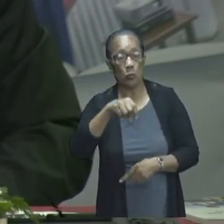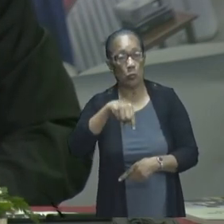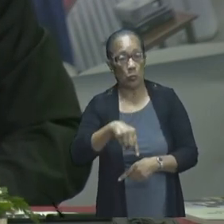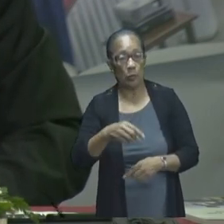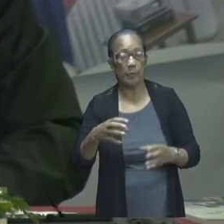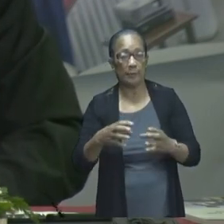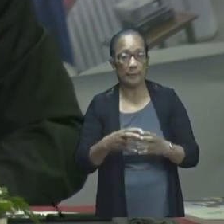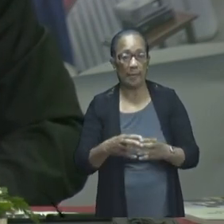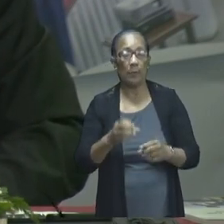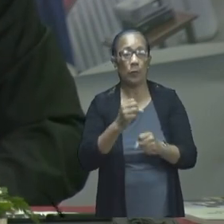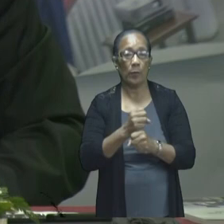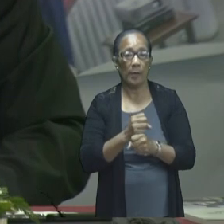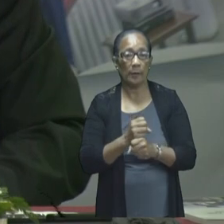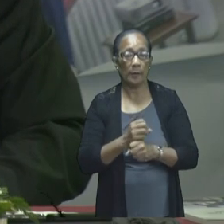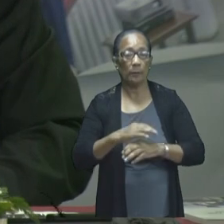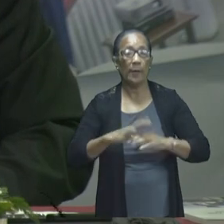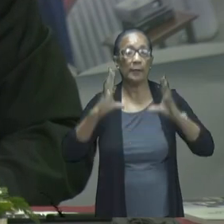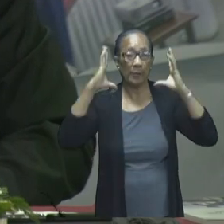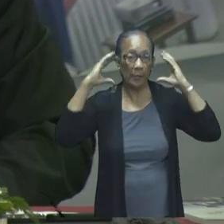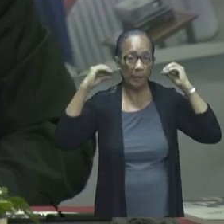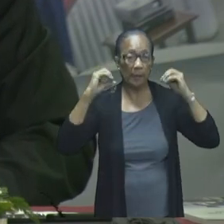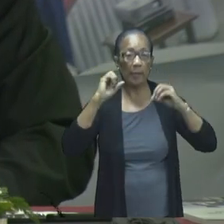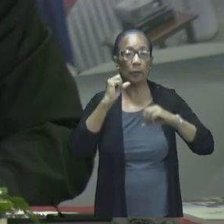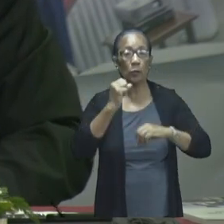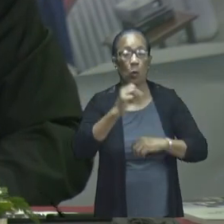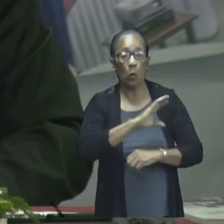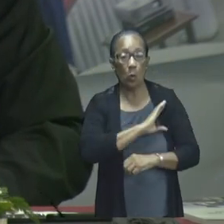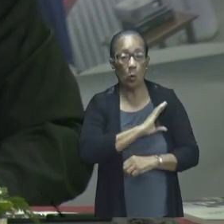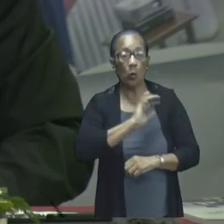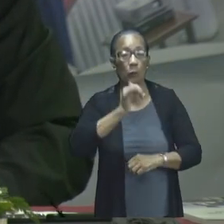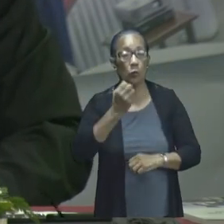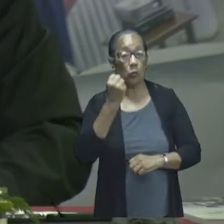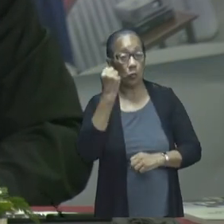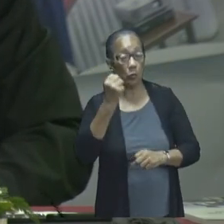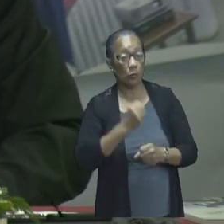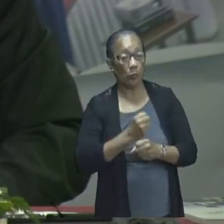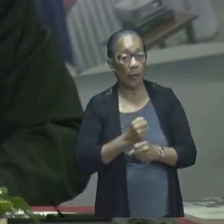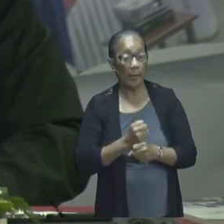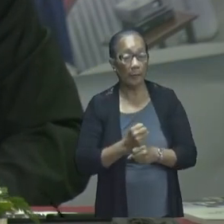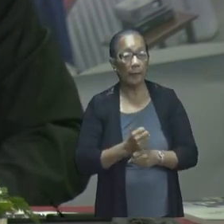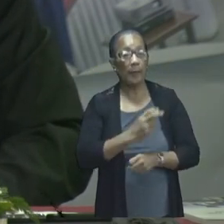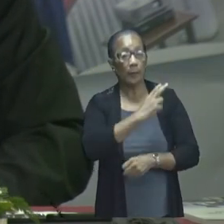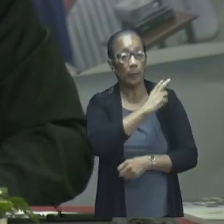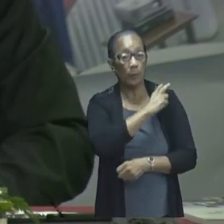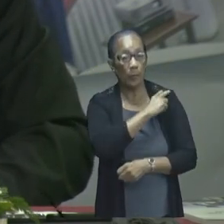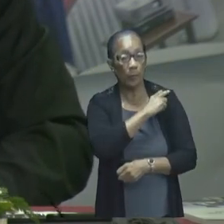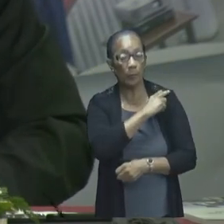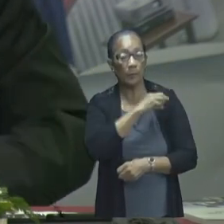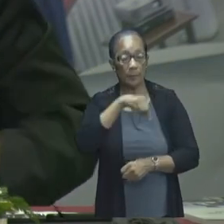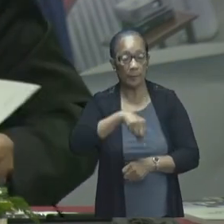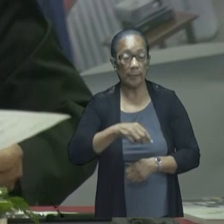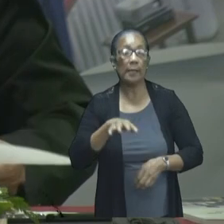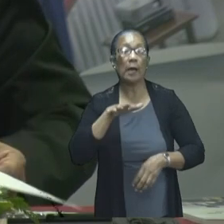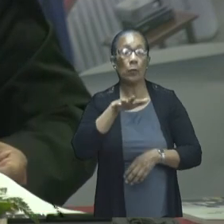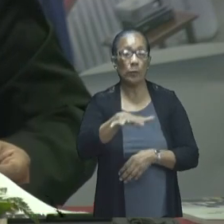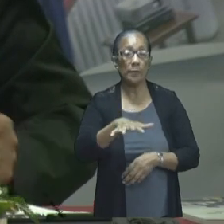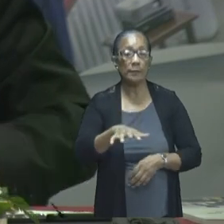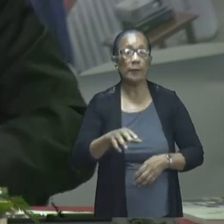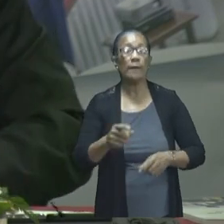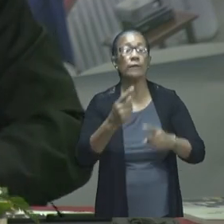die samenwerken met nederland ook te versterken op het niveau van de gemeente de burgemeesters die hier aan wie is even amsterdam en